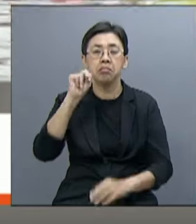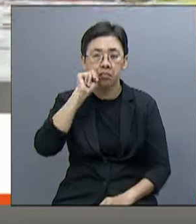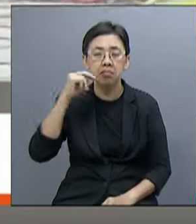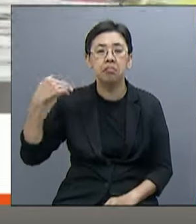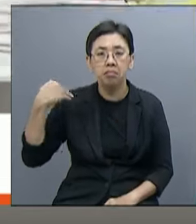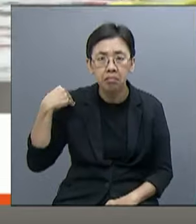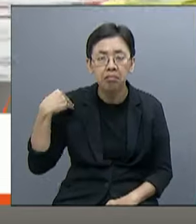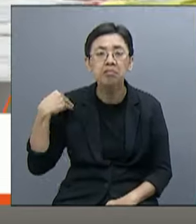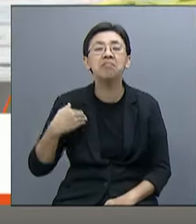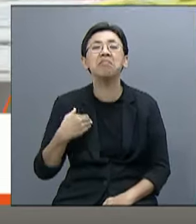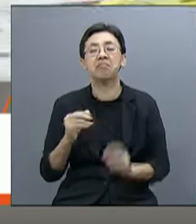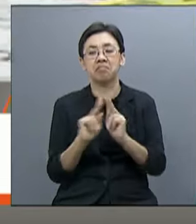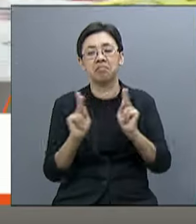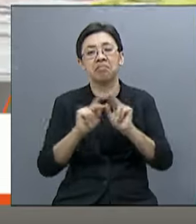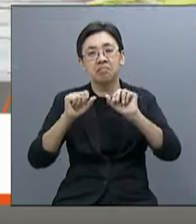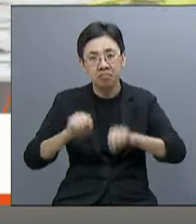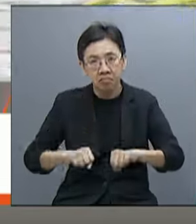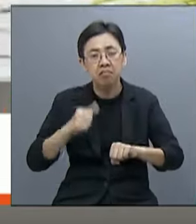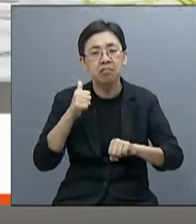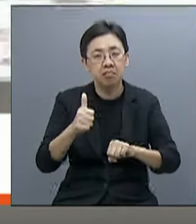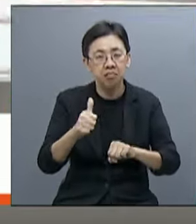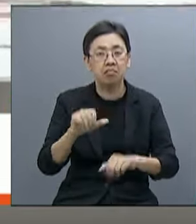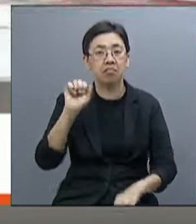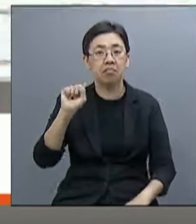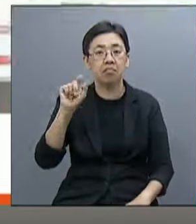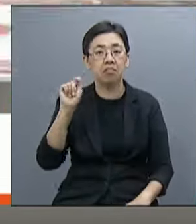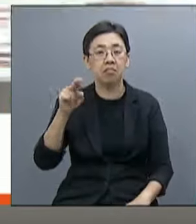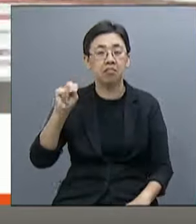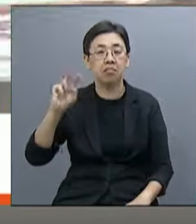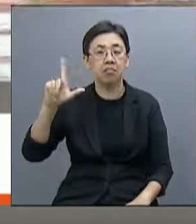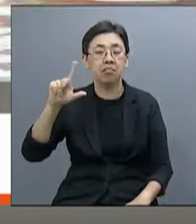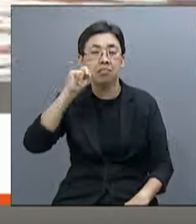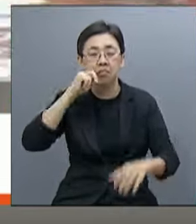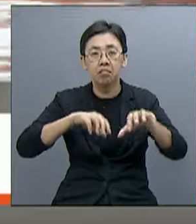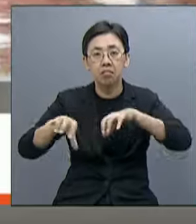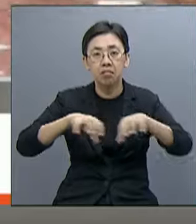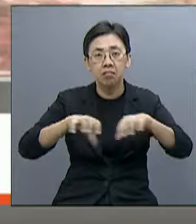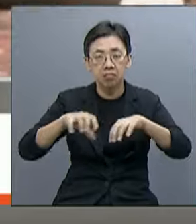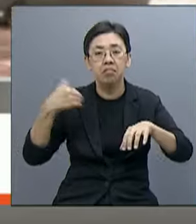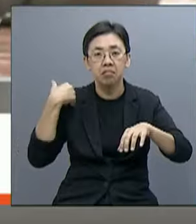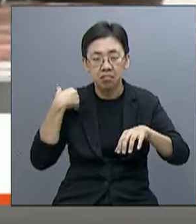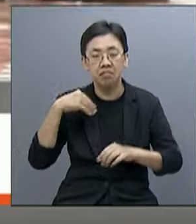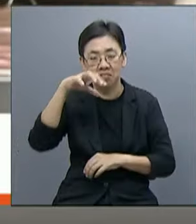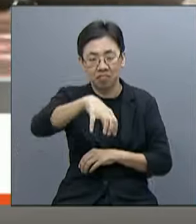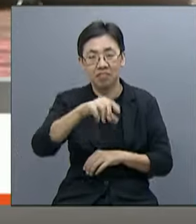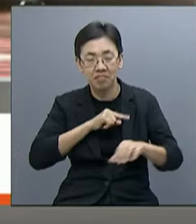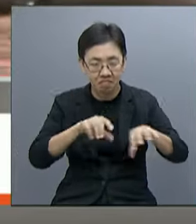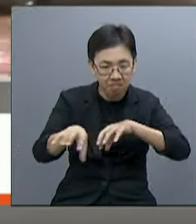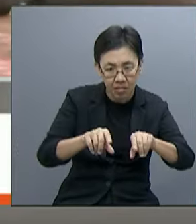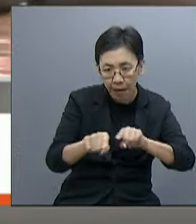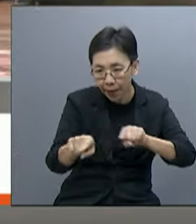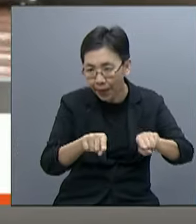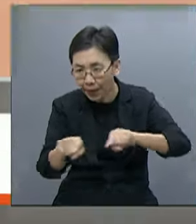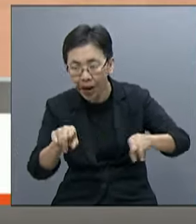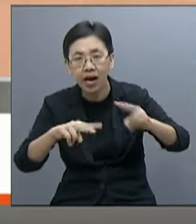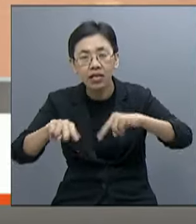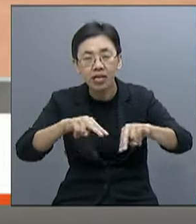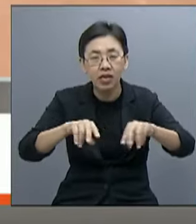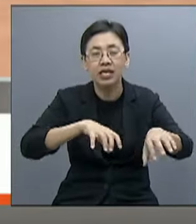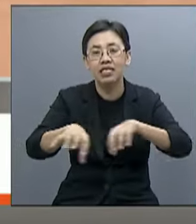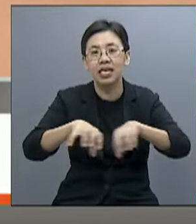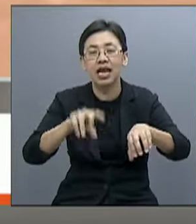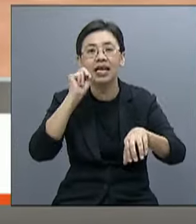ตัดสินใจถึงระดับสำนักงานสทนช.ตอนนี้ก็นัดตั้งหน่วยหน้านะครับที่ไปบริหารจัดการน้ำในภาคเหนือตอนบ